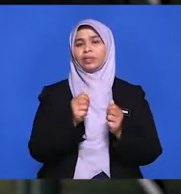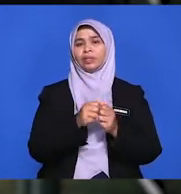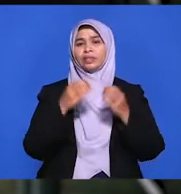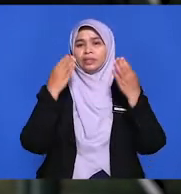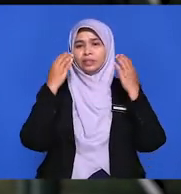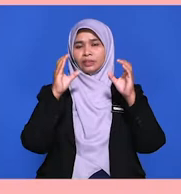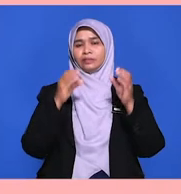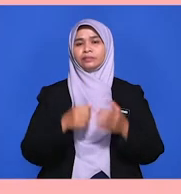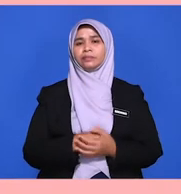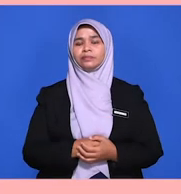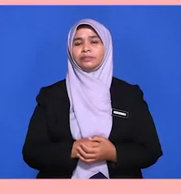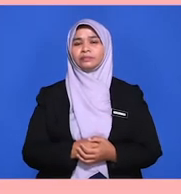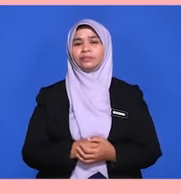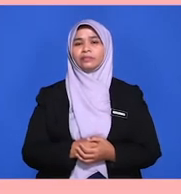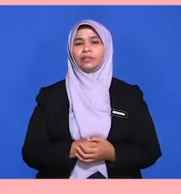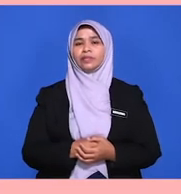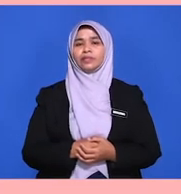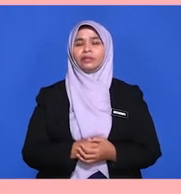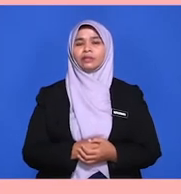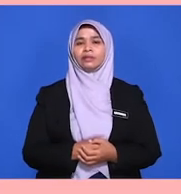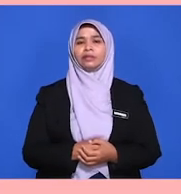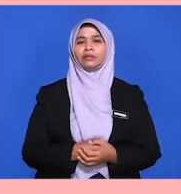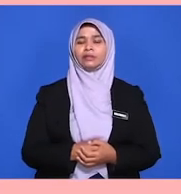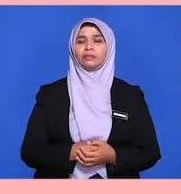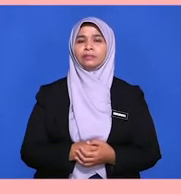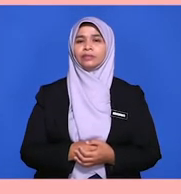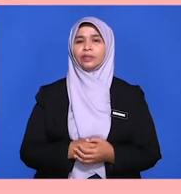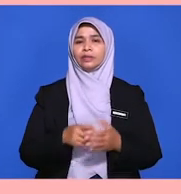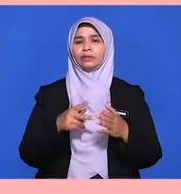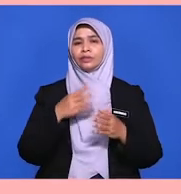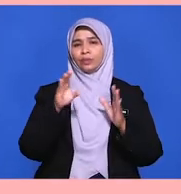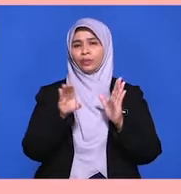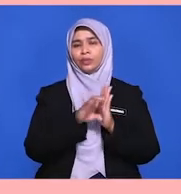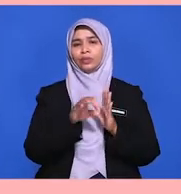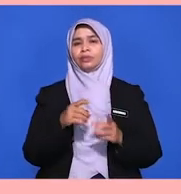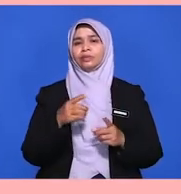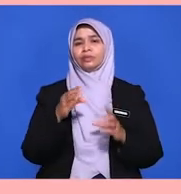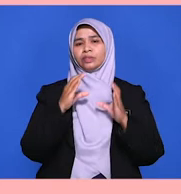ini dengan melihat paparan jawapan ini.